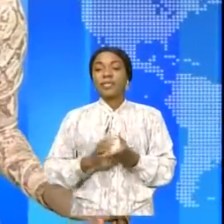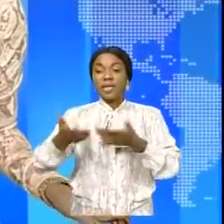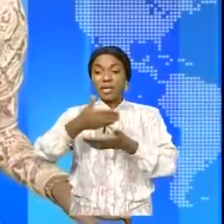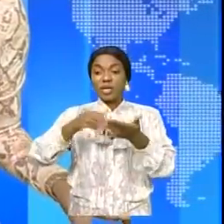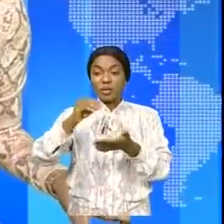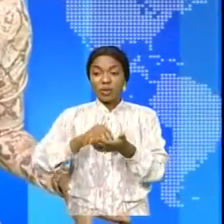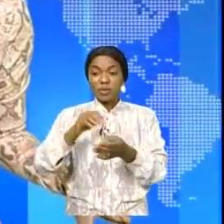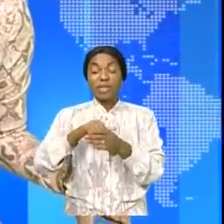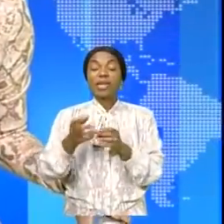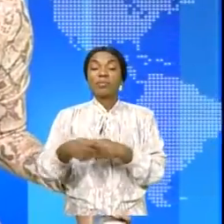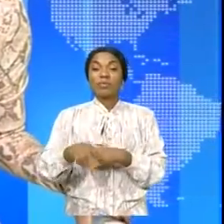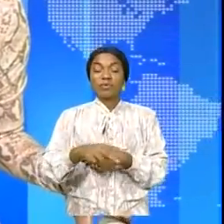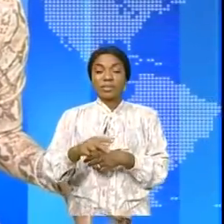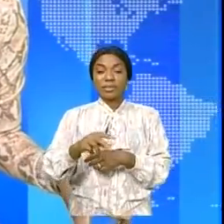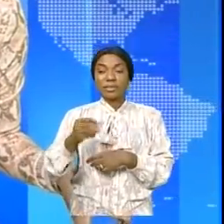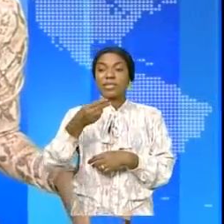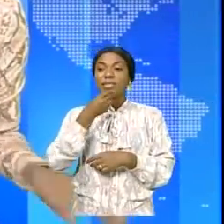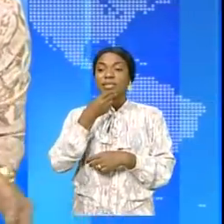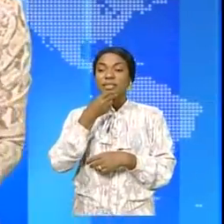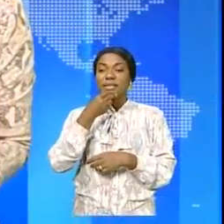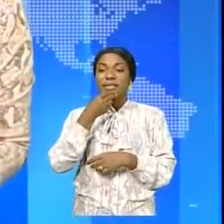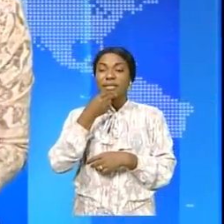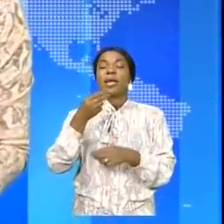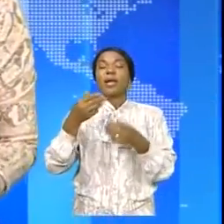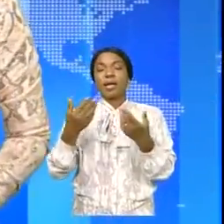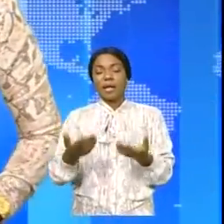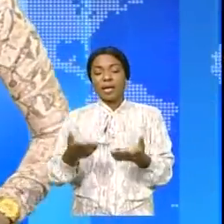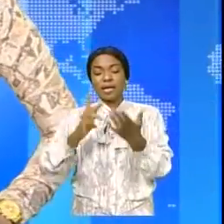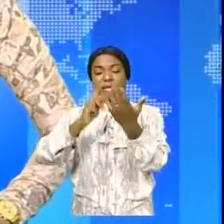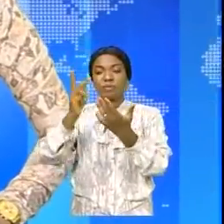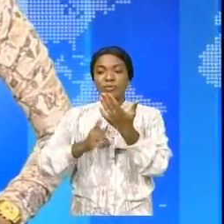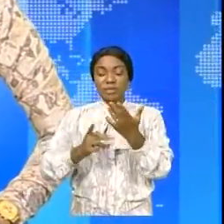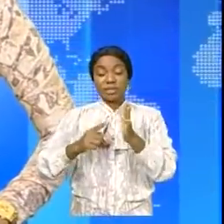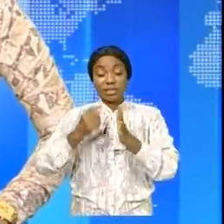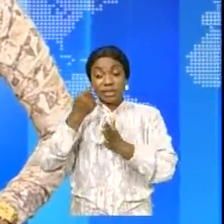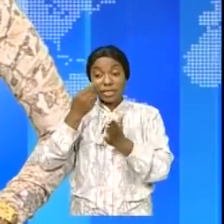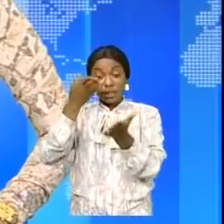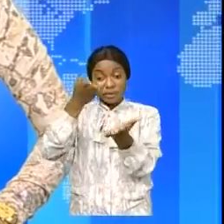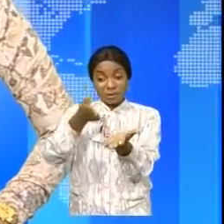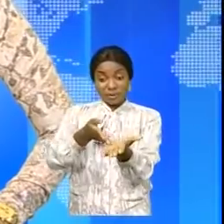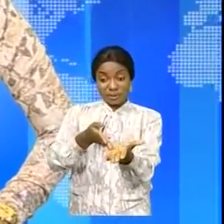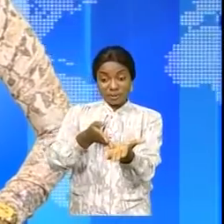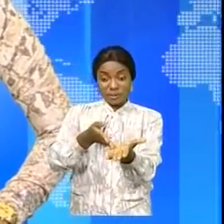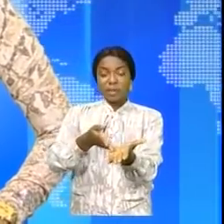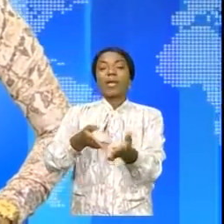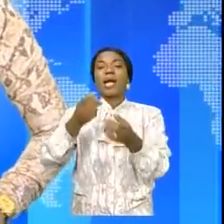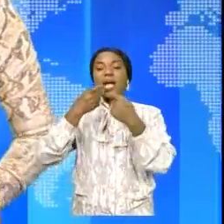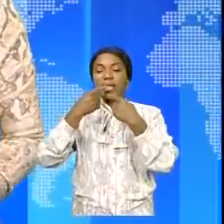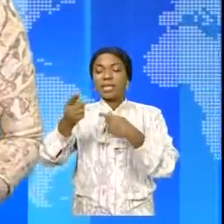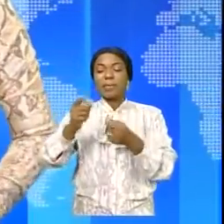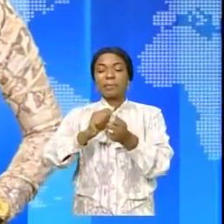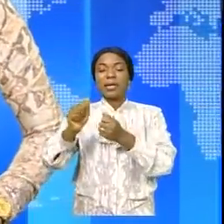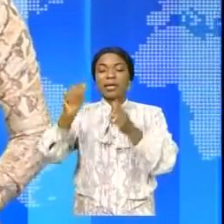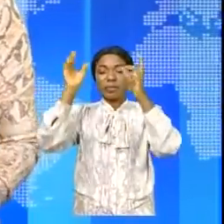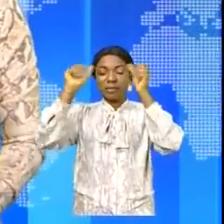Rendons-nous dans la province du Kasaï oriental avec les projets Tchilengelou lancés par le président de la République pour